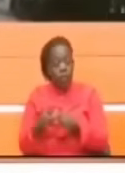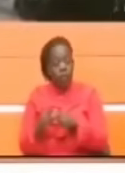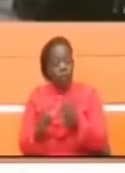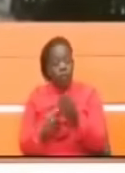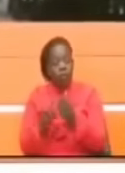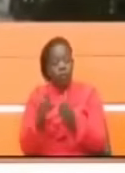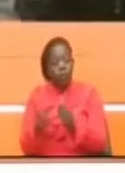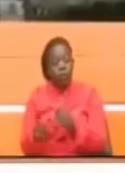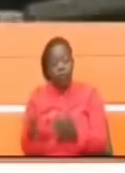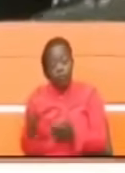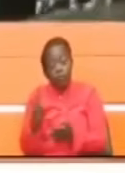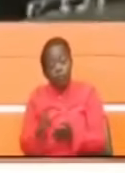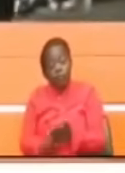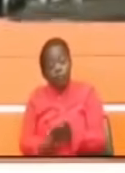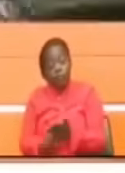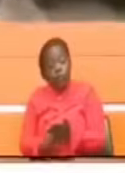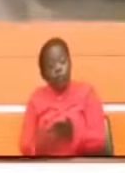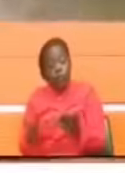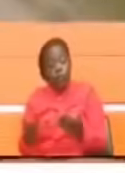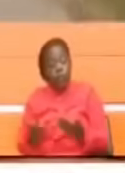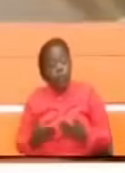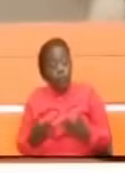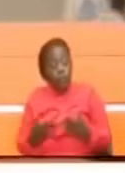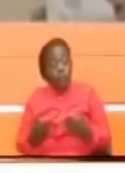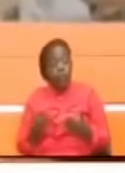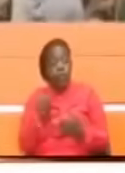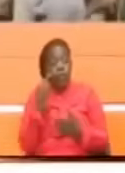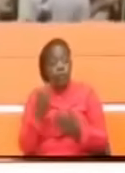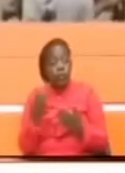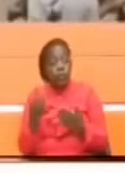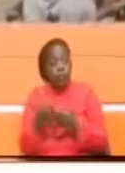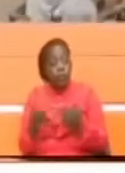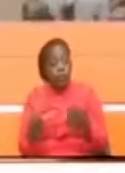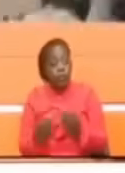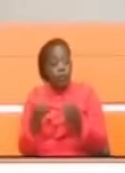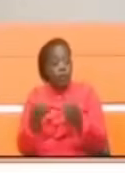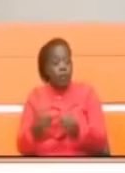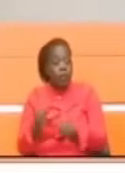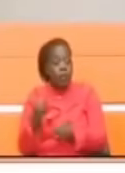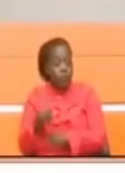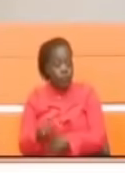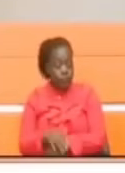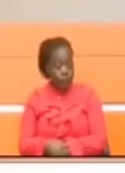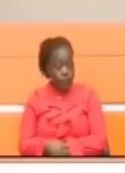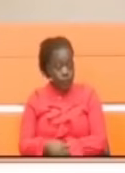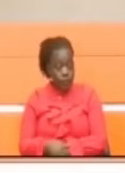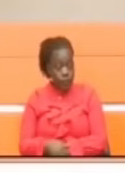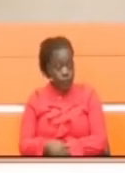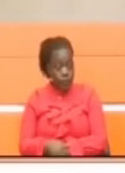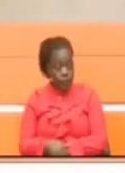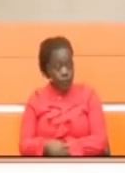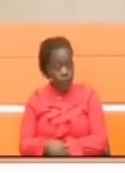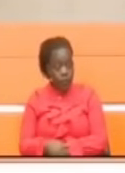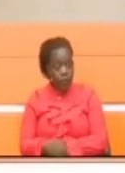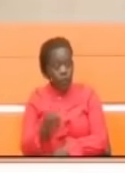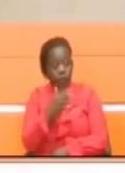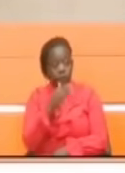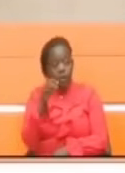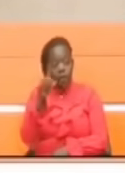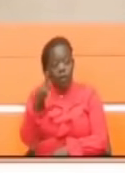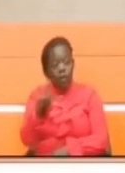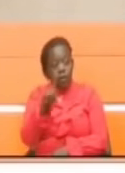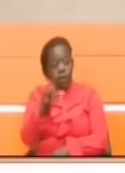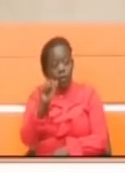pulereza pipi okuzuula obwananyini n'ababadde mabega w'ekikolwa kino waliwo number plates